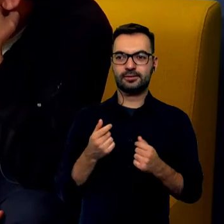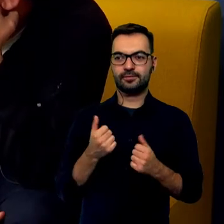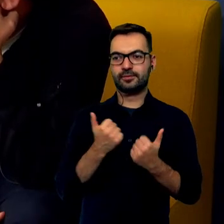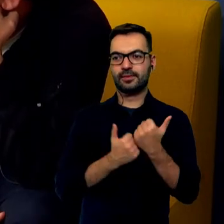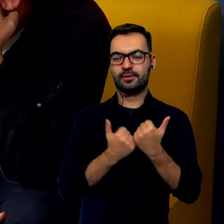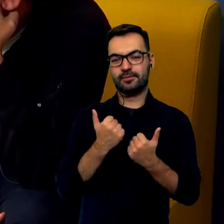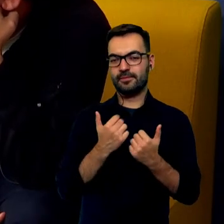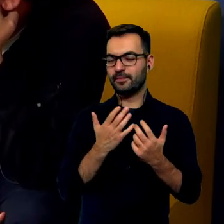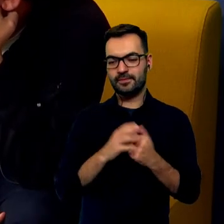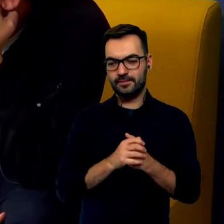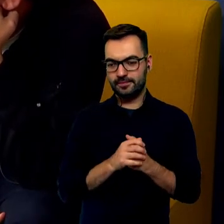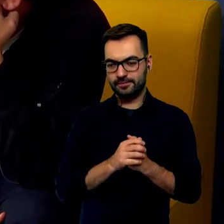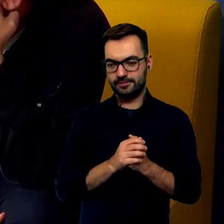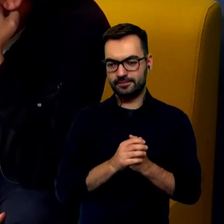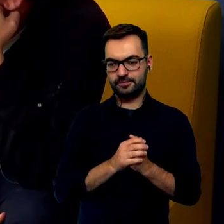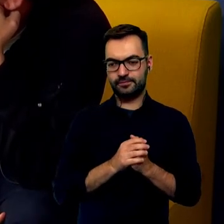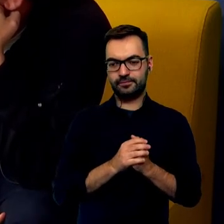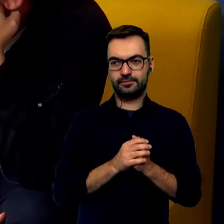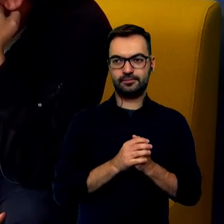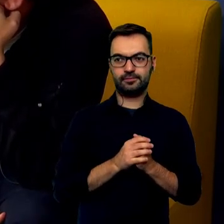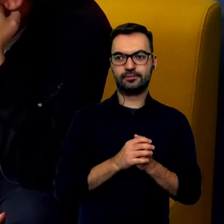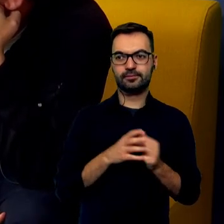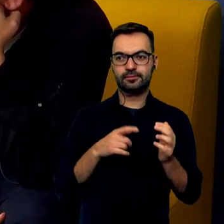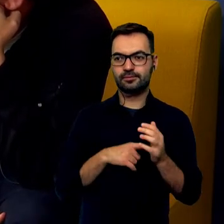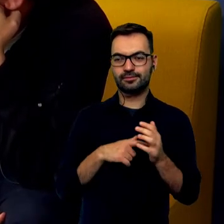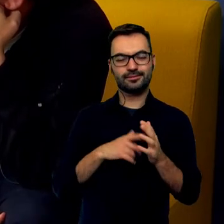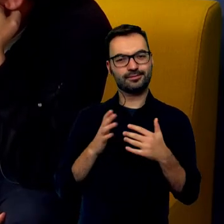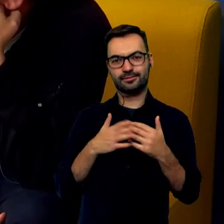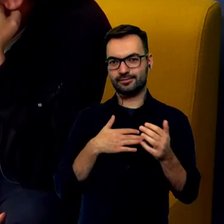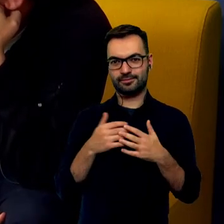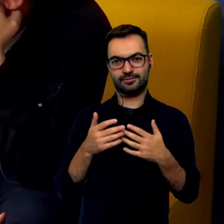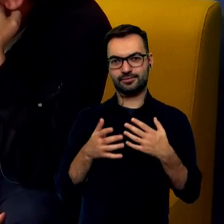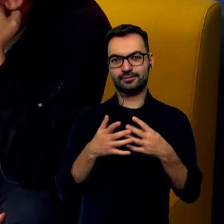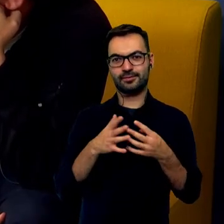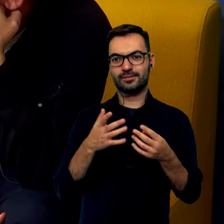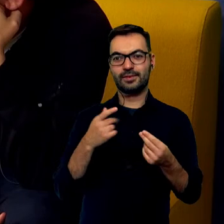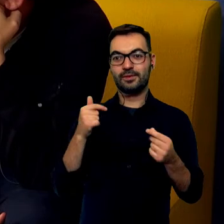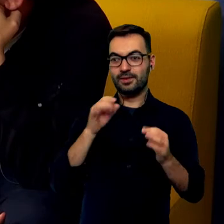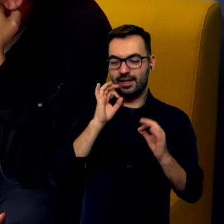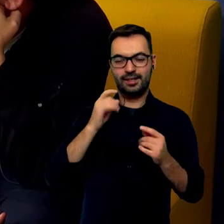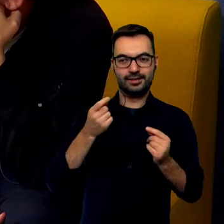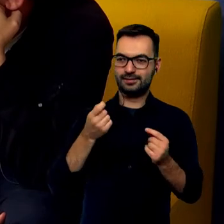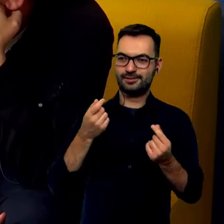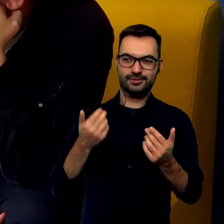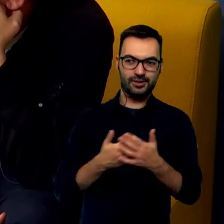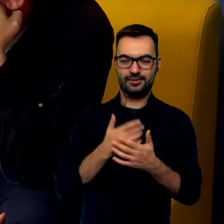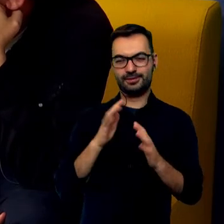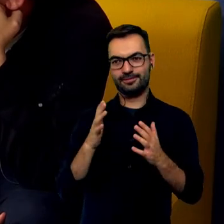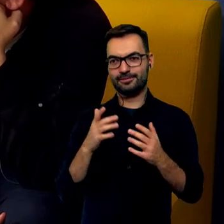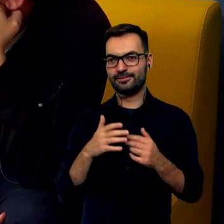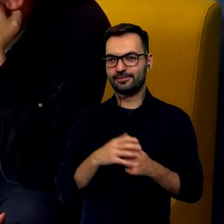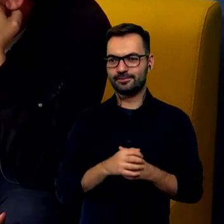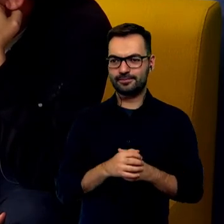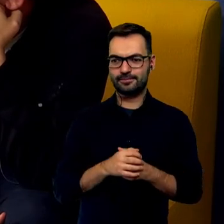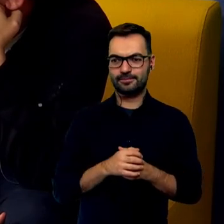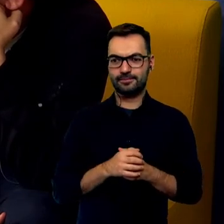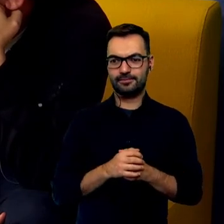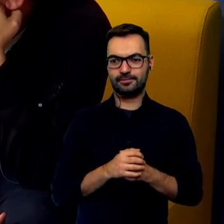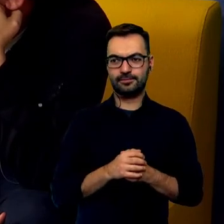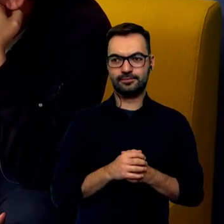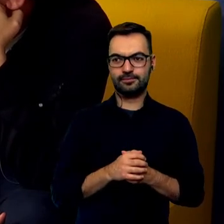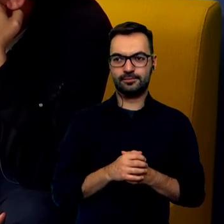troszeczkę papierek lakmusowy, który na chwilę ma się zabarwić, ale on za chwilę znowu się odbarwi i to jest takie, mam wrażenie, w